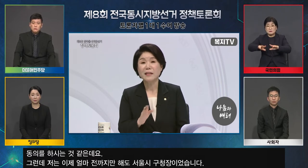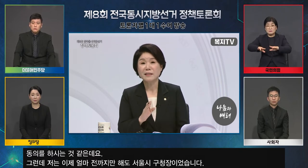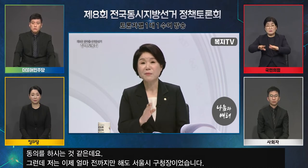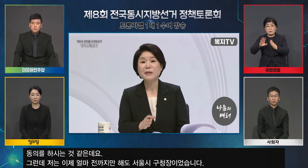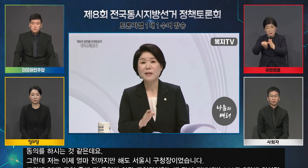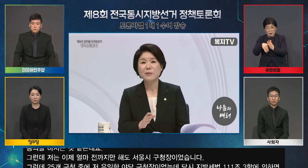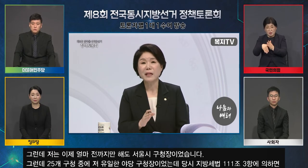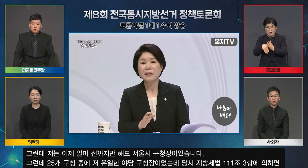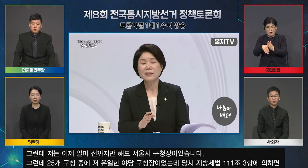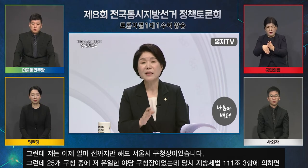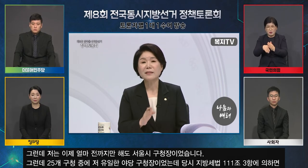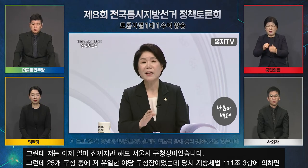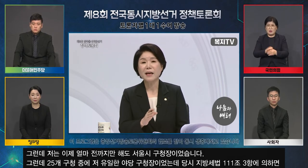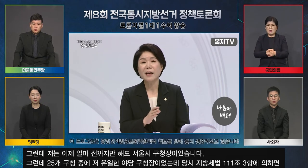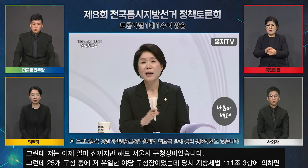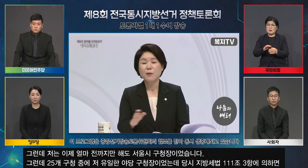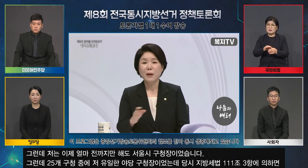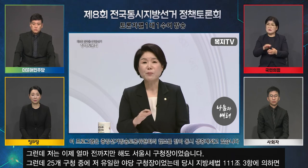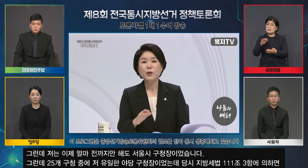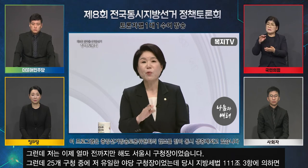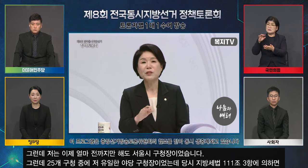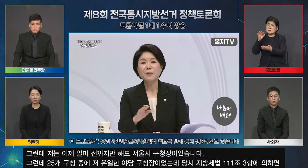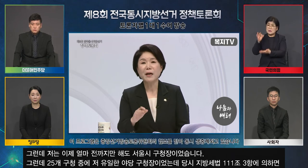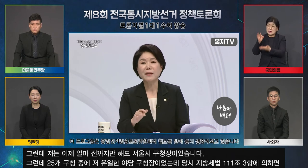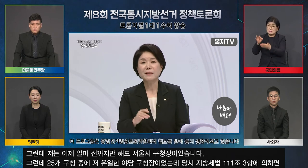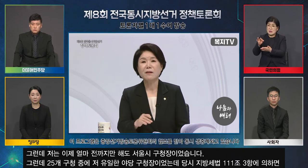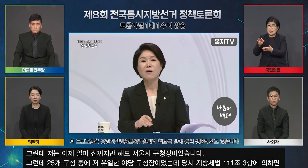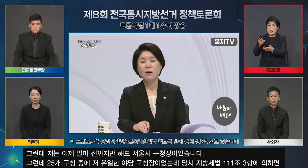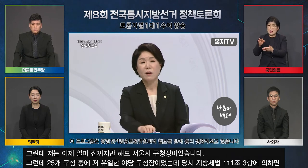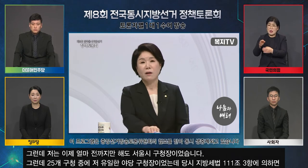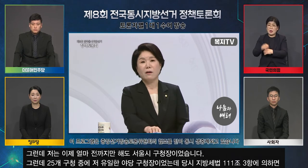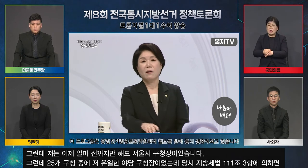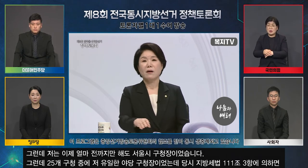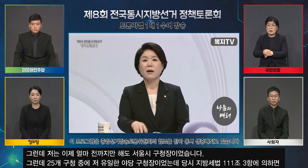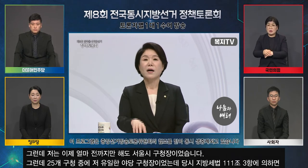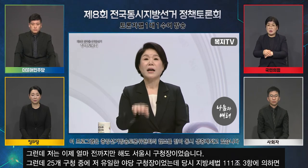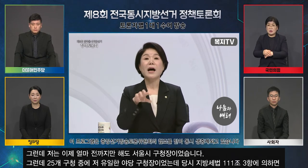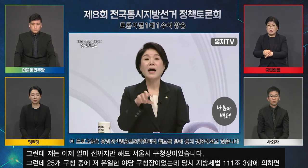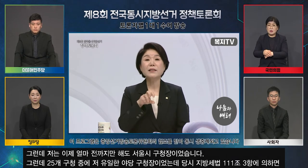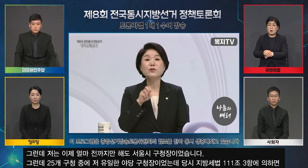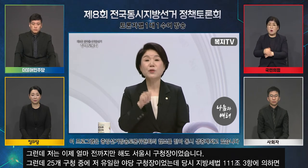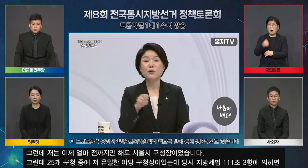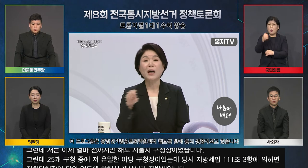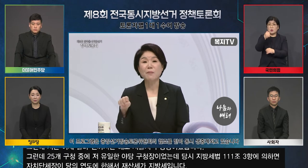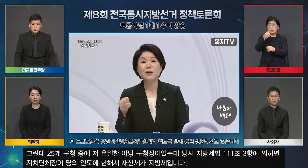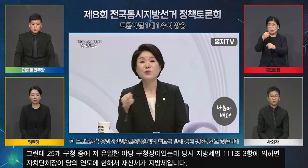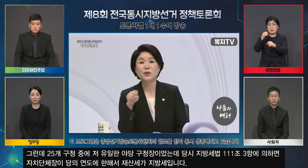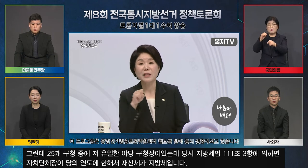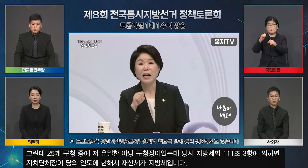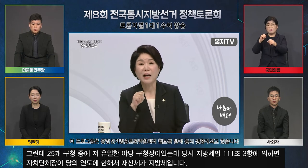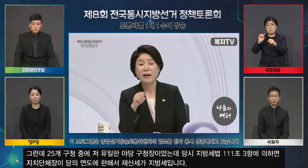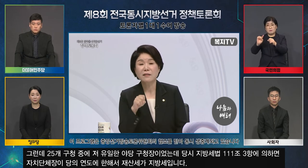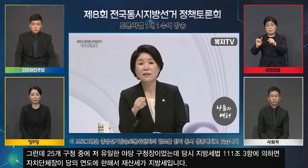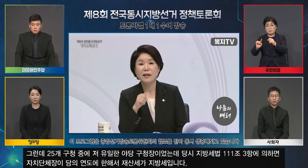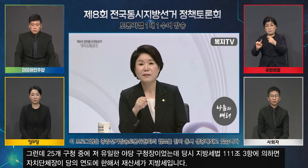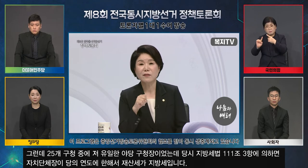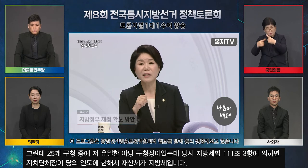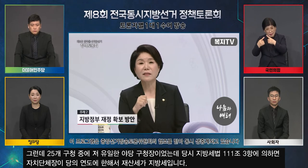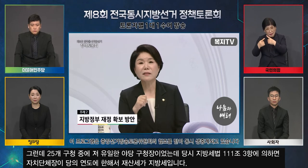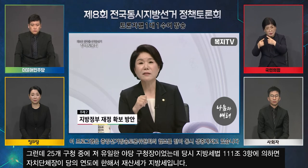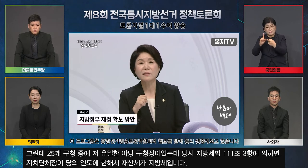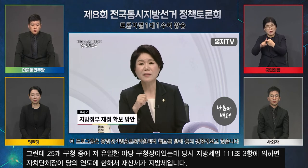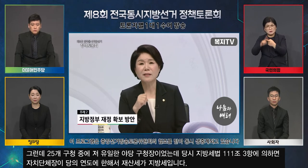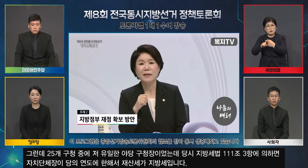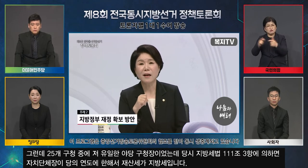재산세가 지방세입니다. 재산세의 100분의 50에 관해서 가할 수도 있고 감할 수도 있다. 그렇게